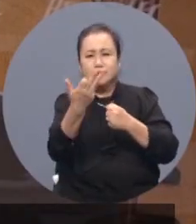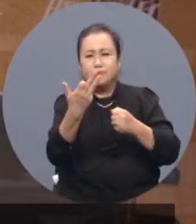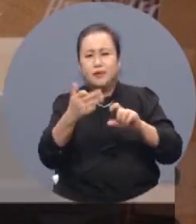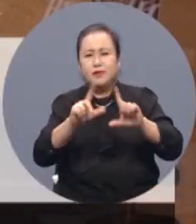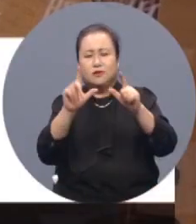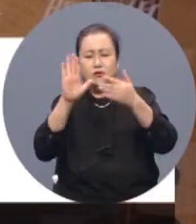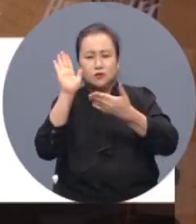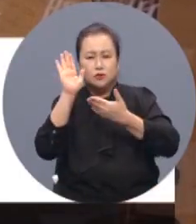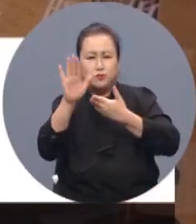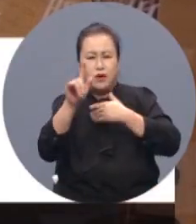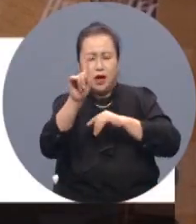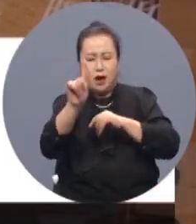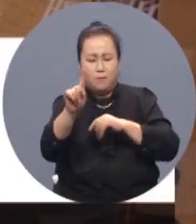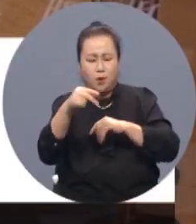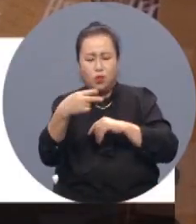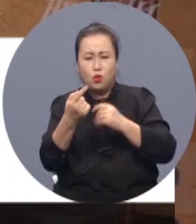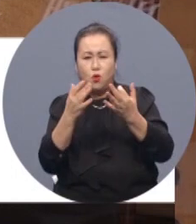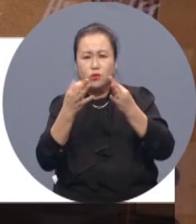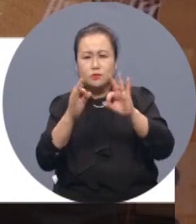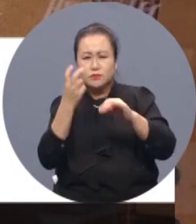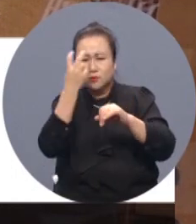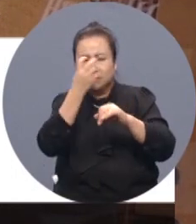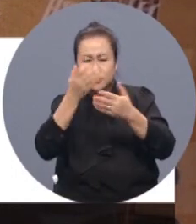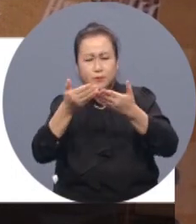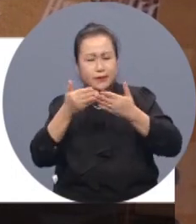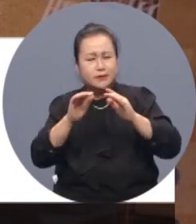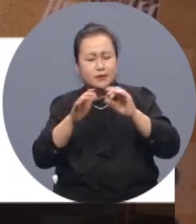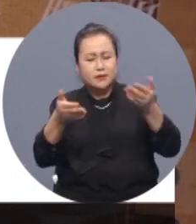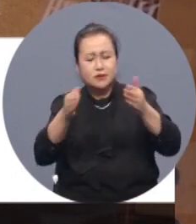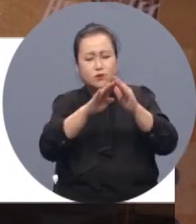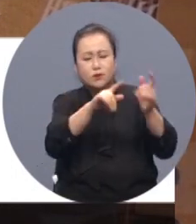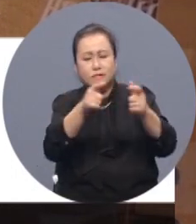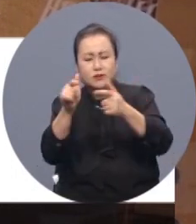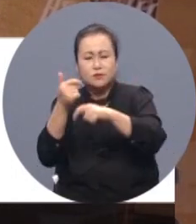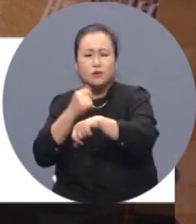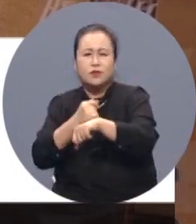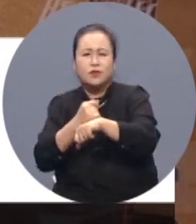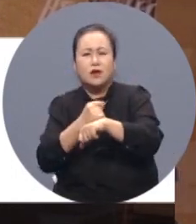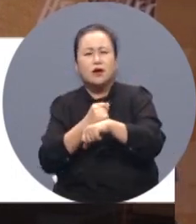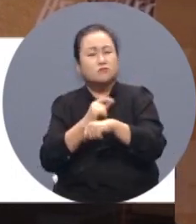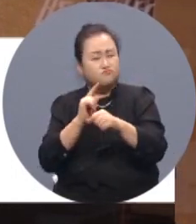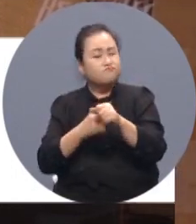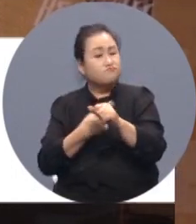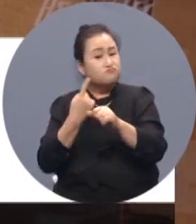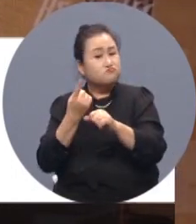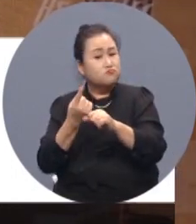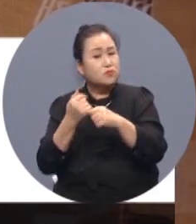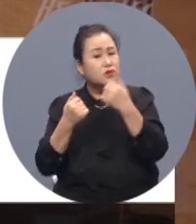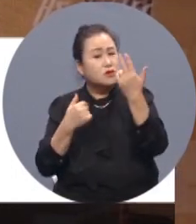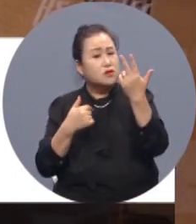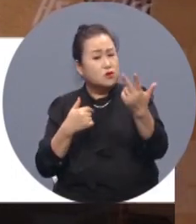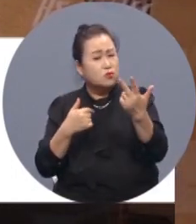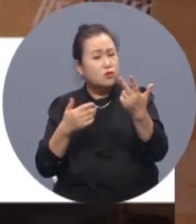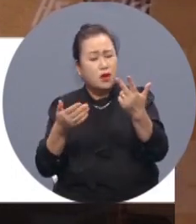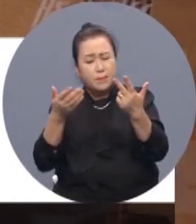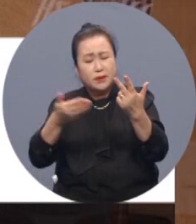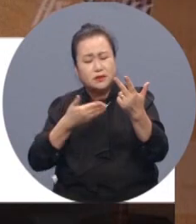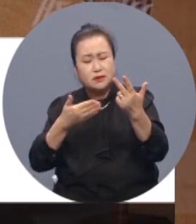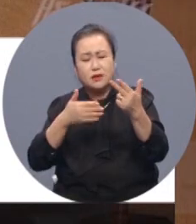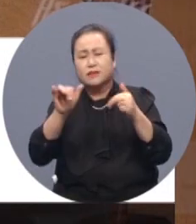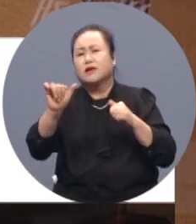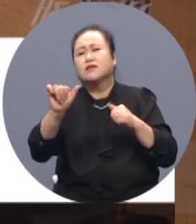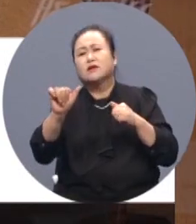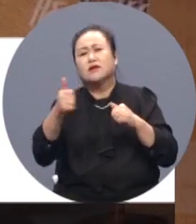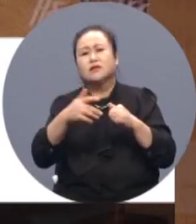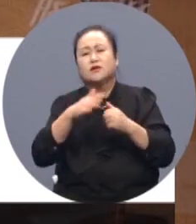이후에 한 번도 금융감독 을 받지 않은 기관들을 보니까 이게 우연히 겠죠 7개가 안받았는데 5개가